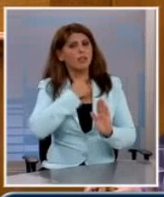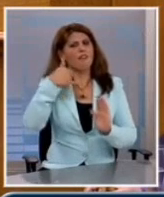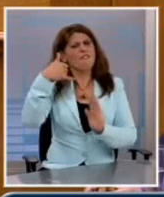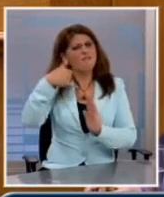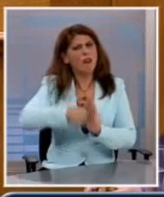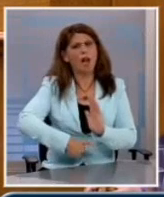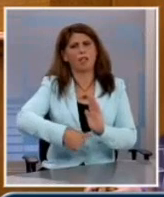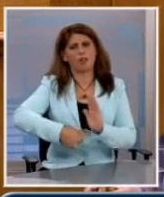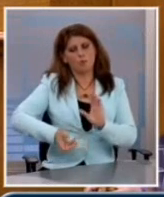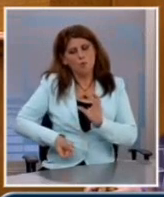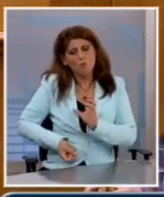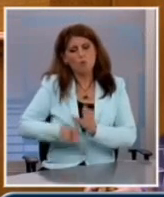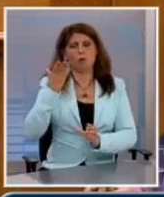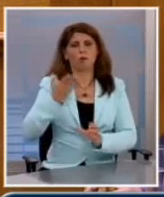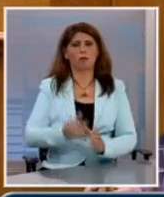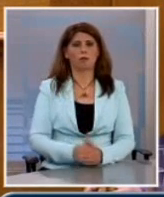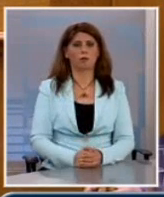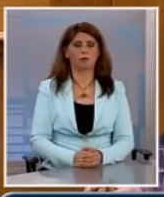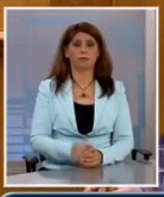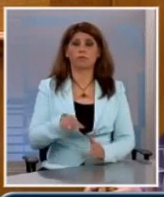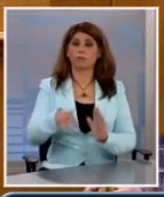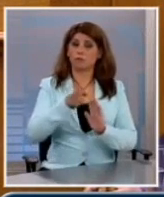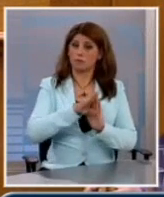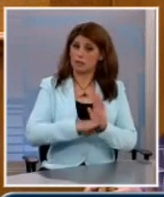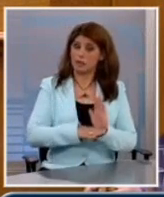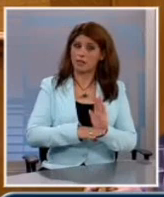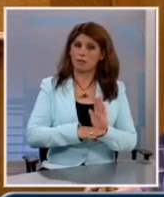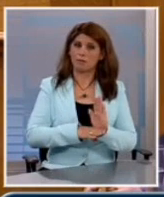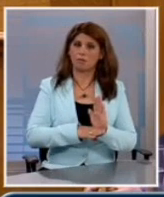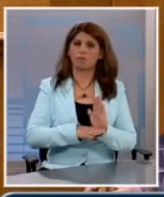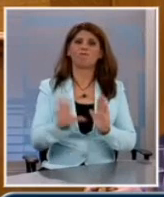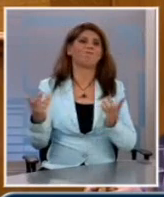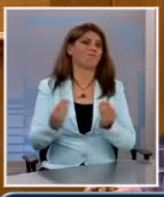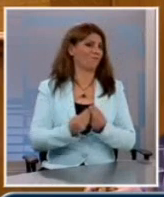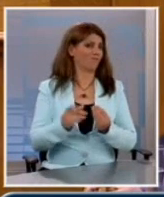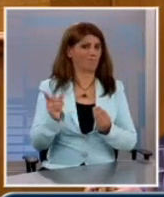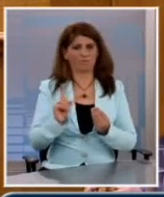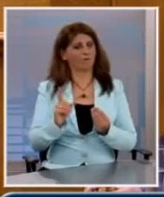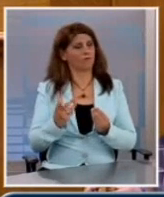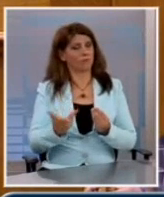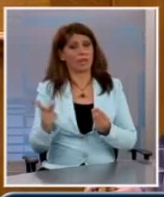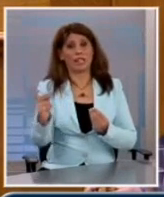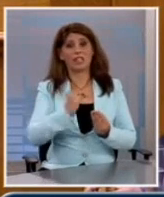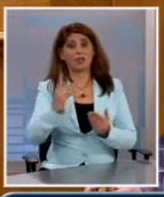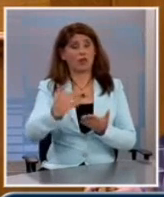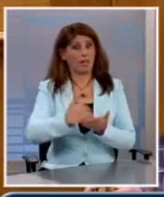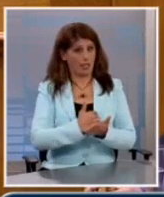τομή. Γιατί είναι ένα σύστημα ανορθολογικό, κοινωνικά